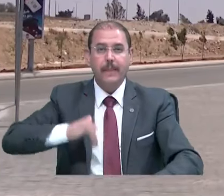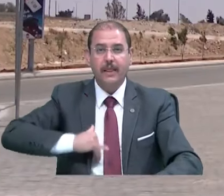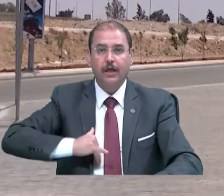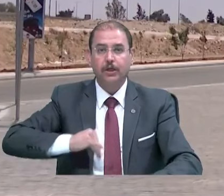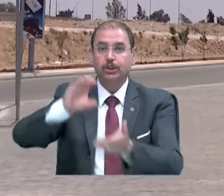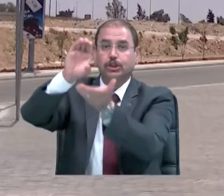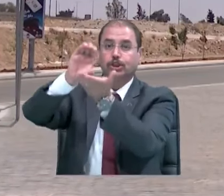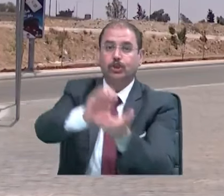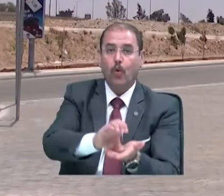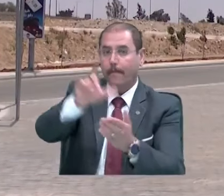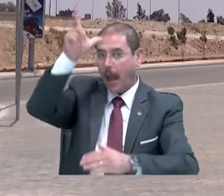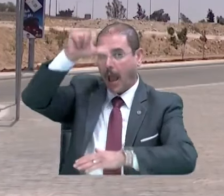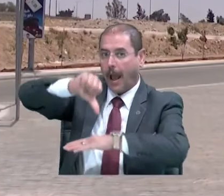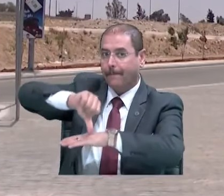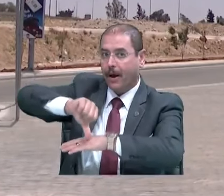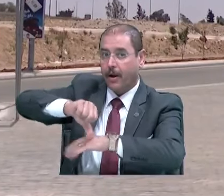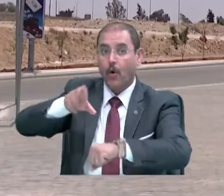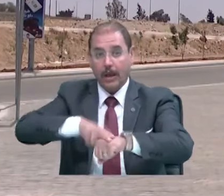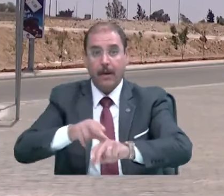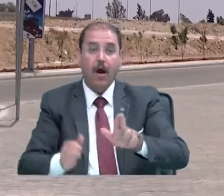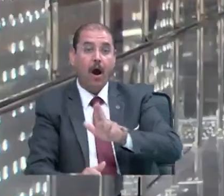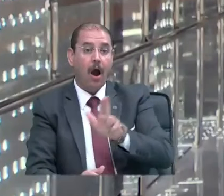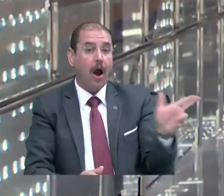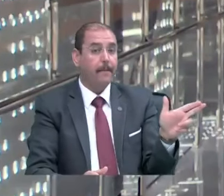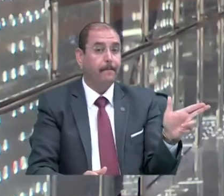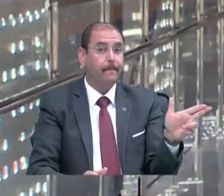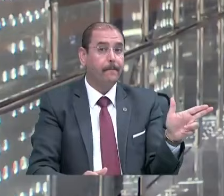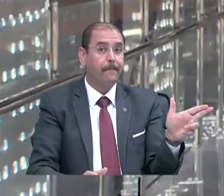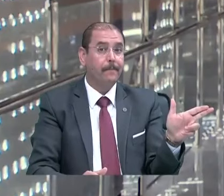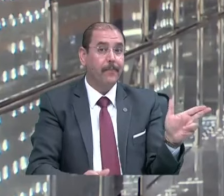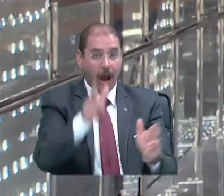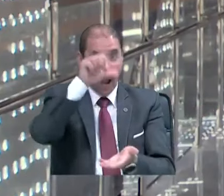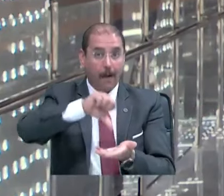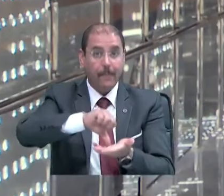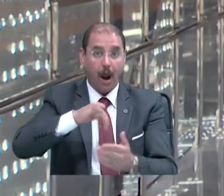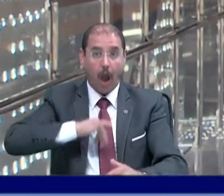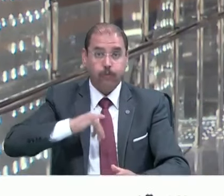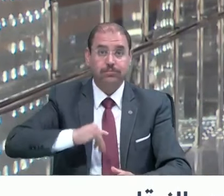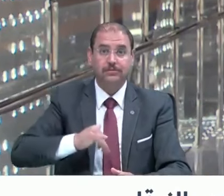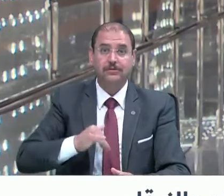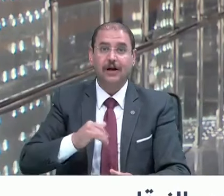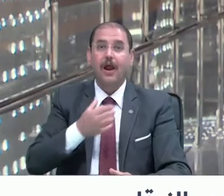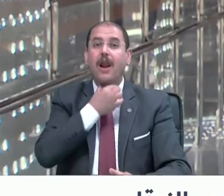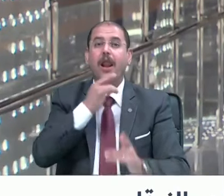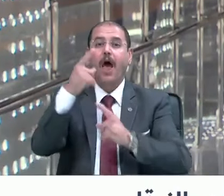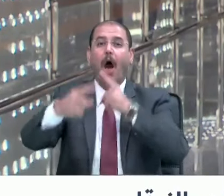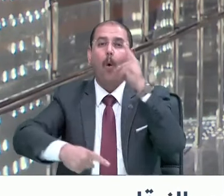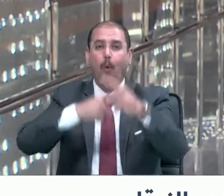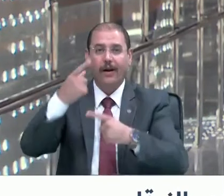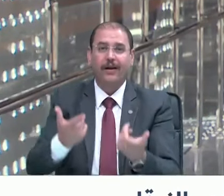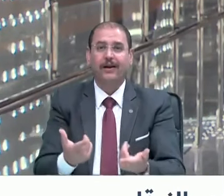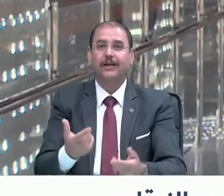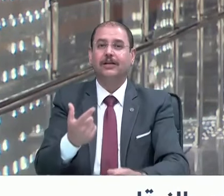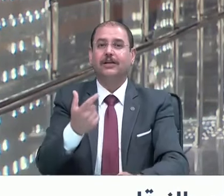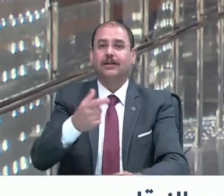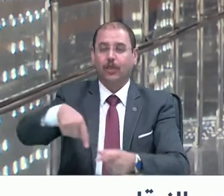عمان من محطة طارق من محطة السويح ونخدم إلى تقاطع ناعور ثم محطة المحطة مرورًا